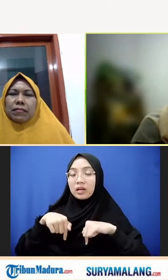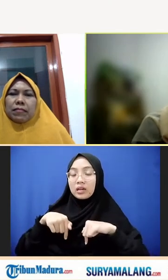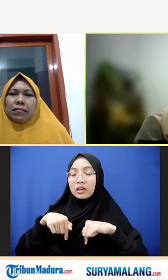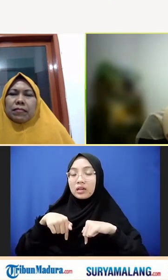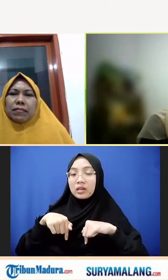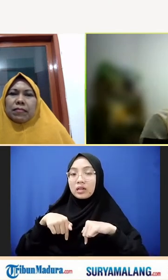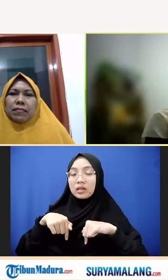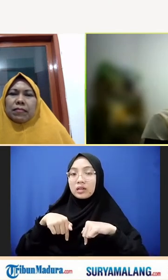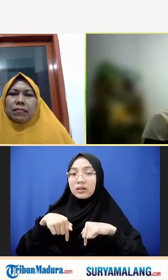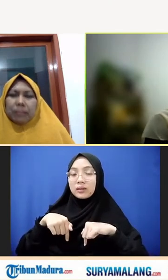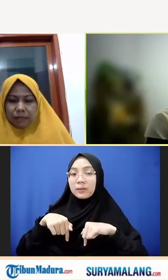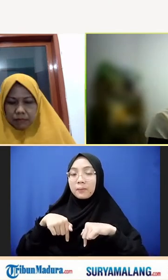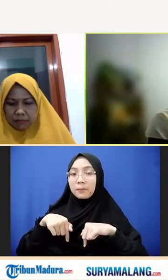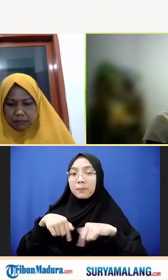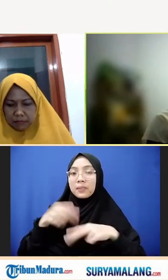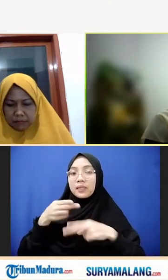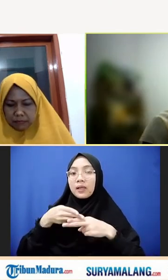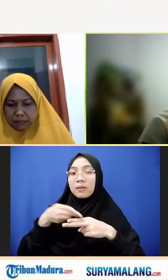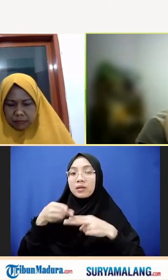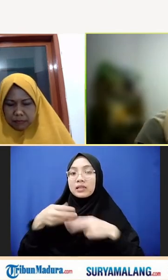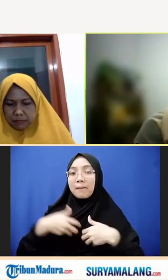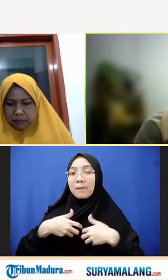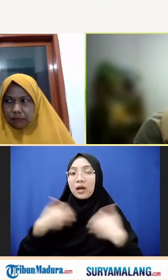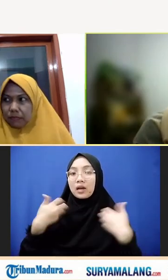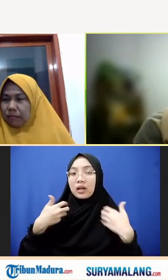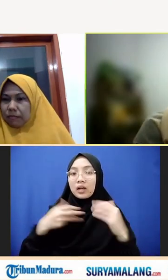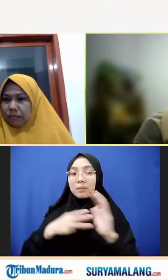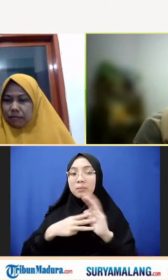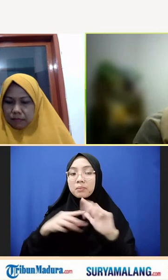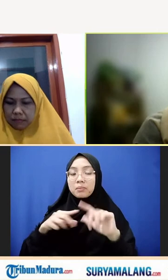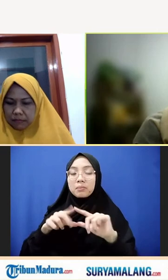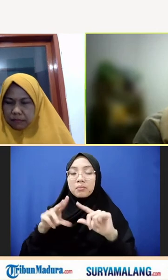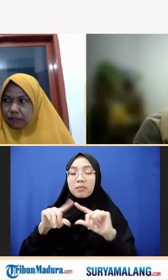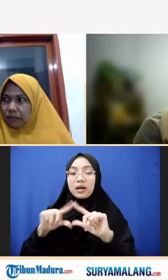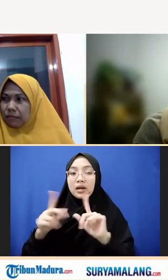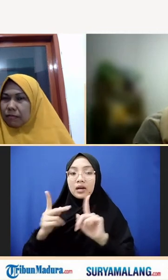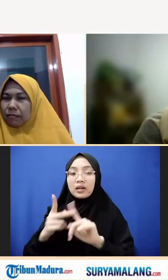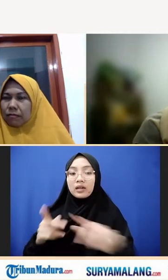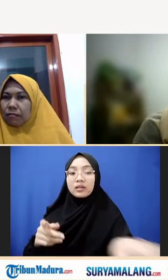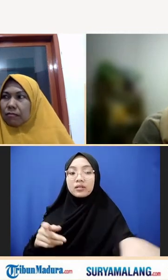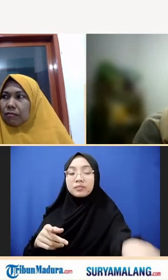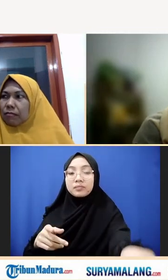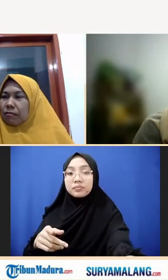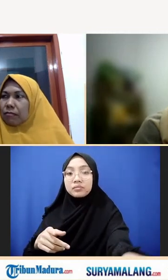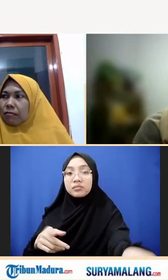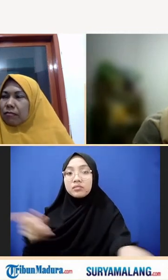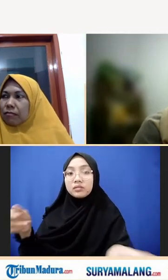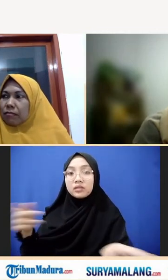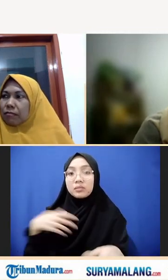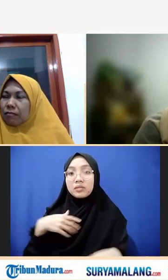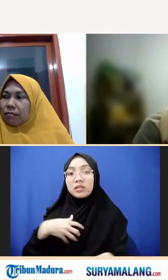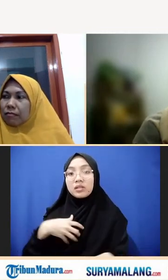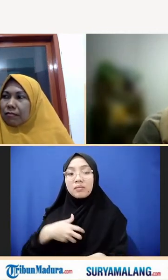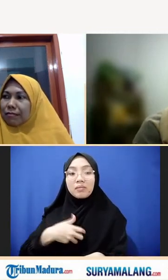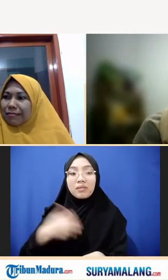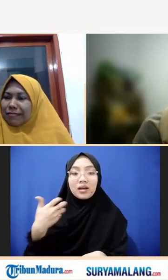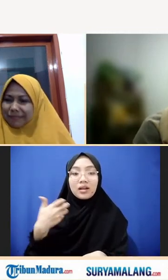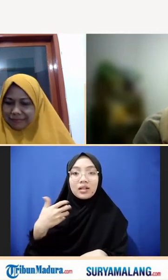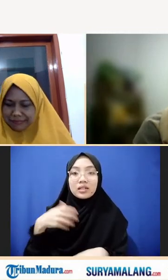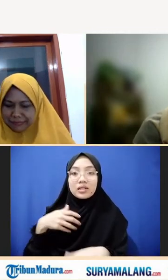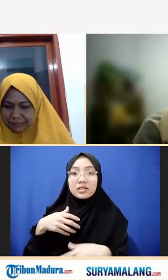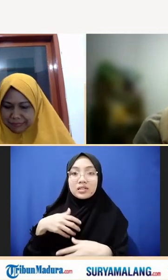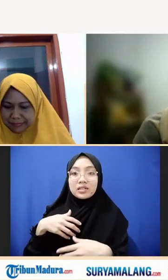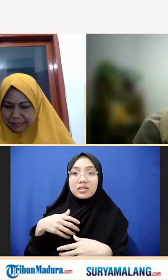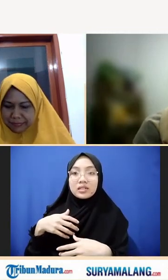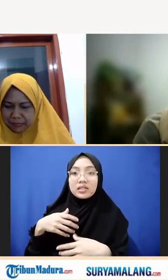itu namanya marah. Itu di saat dia lagi mau ngamuk atau lagi ngamuknya itu,